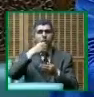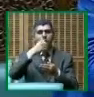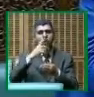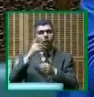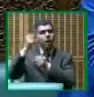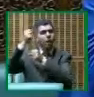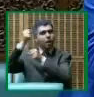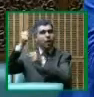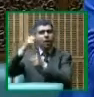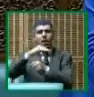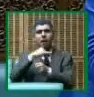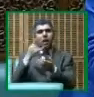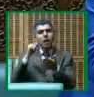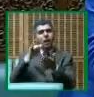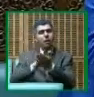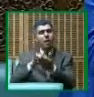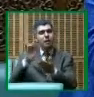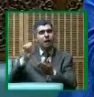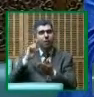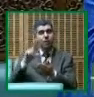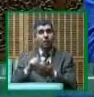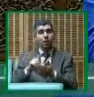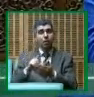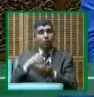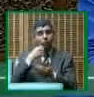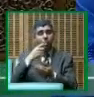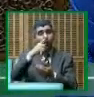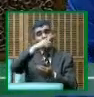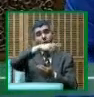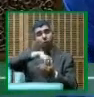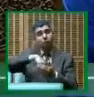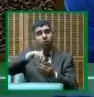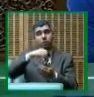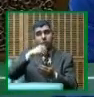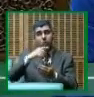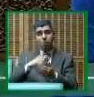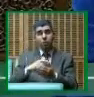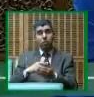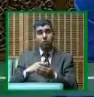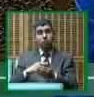المستشار. السيد الوزير المحترم، لقد اتضحت صورة الانهيار المتكرر